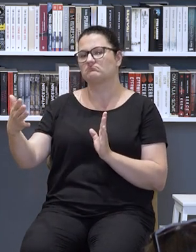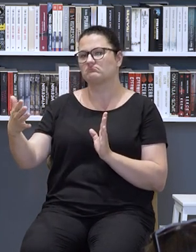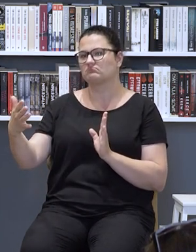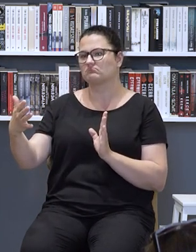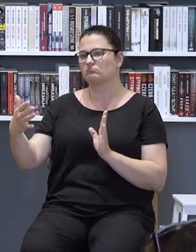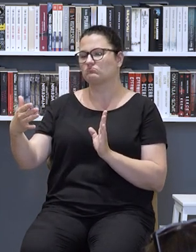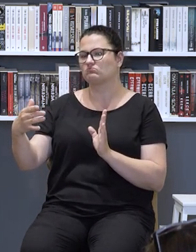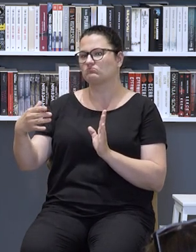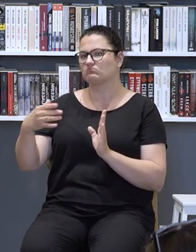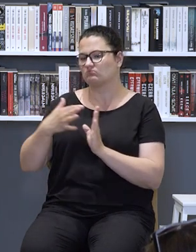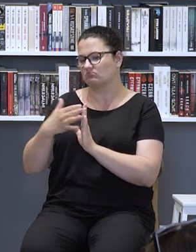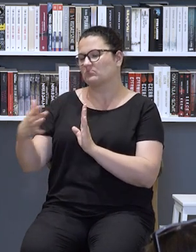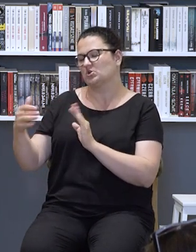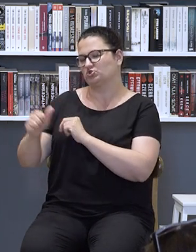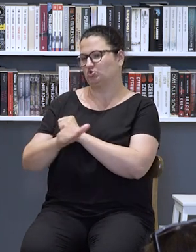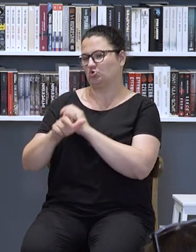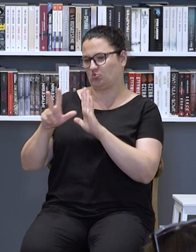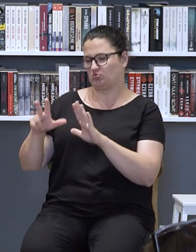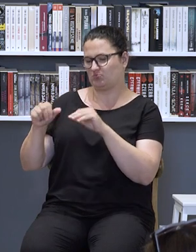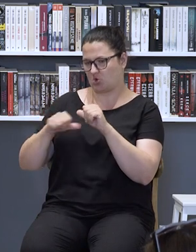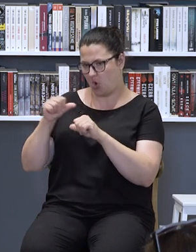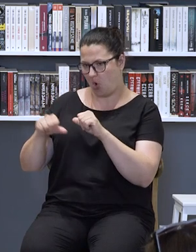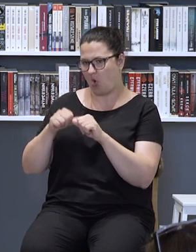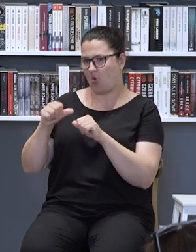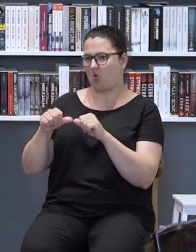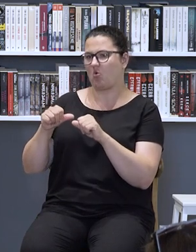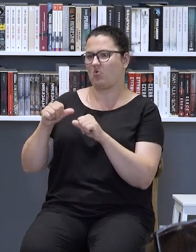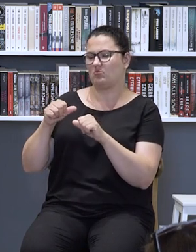aż do znaczy właśnie 68 roku i później,